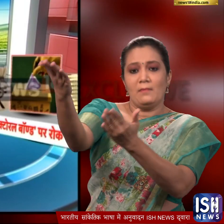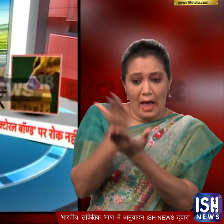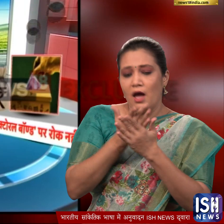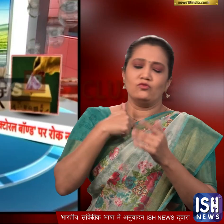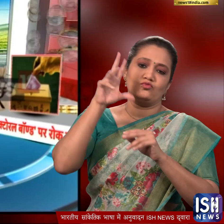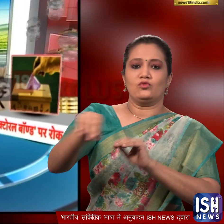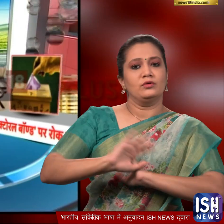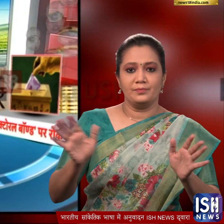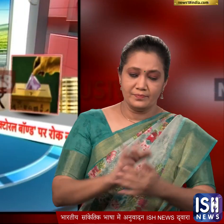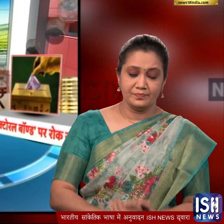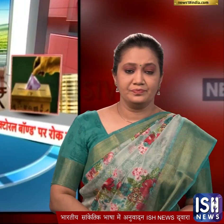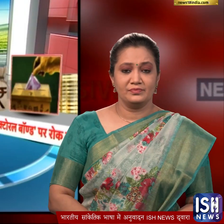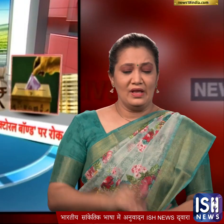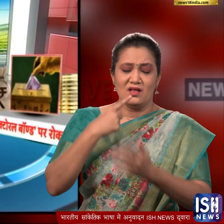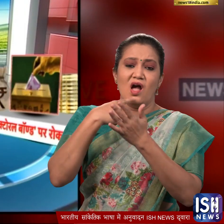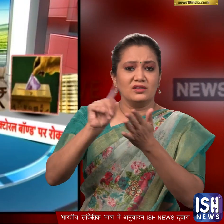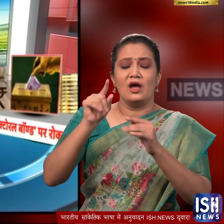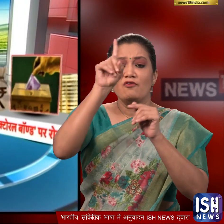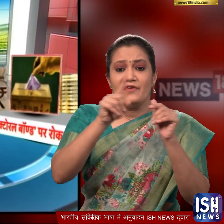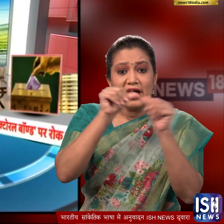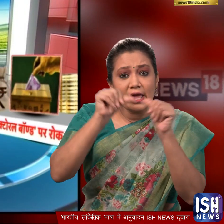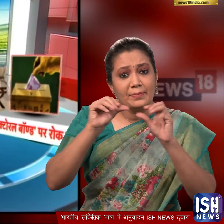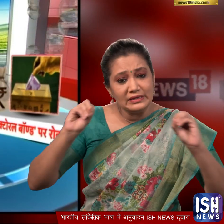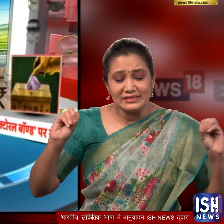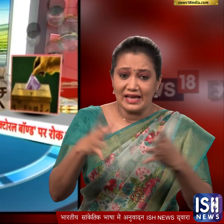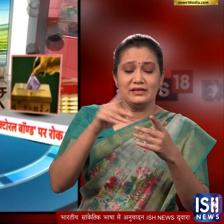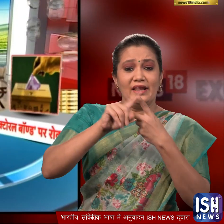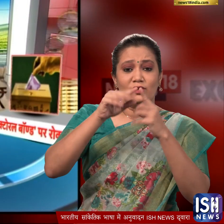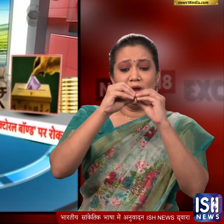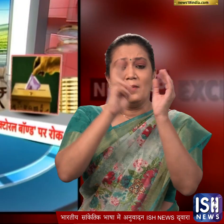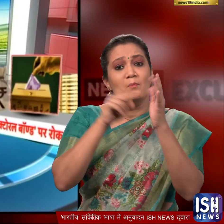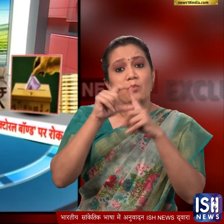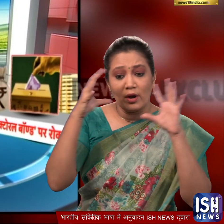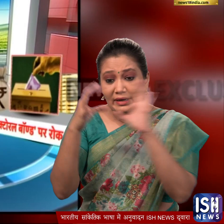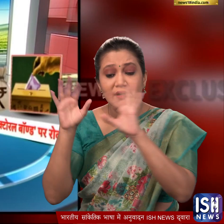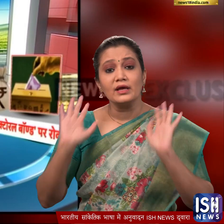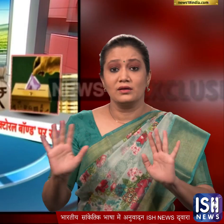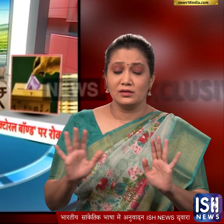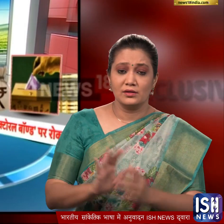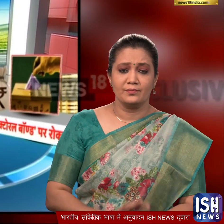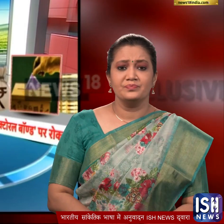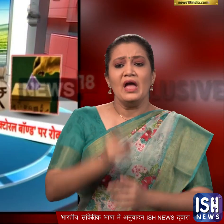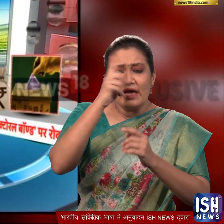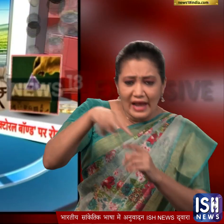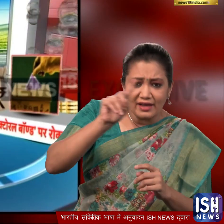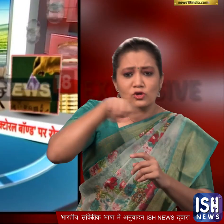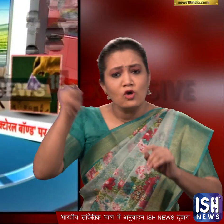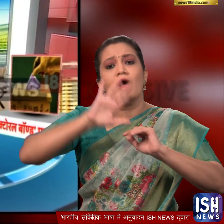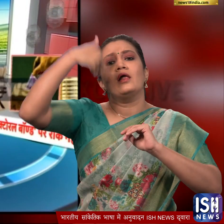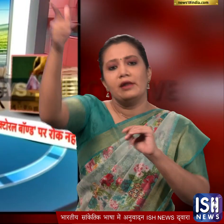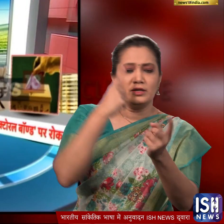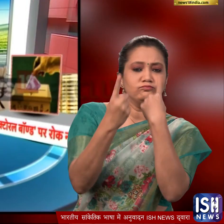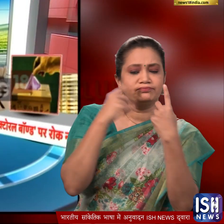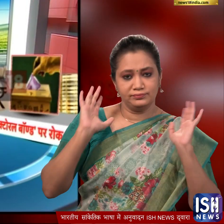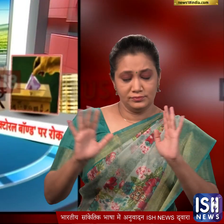गई। अदालत ने साफ कर दिया कि यह आदेश सिर्फ 1 अप्रैल से जारी होने वाले इलेक्टोरल बॉन्ड के लिए है और ये सही है या गलत इस पर